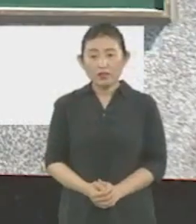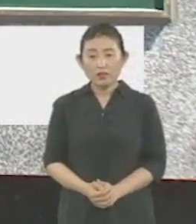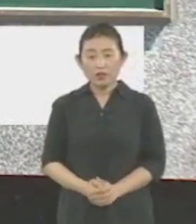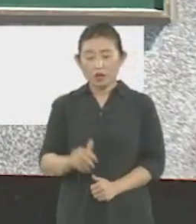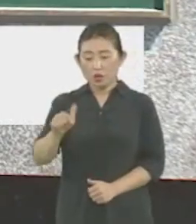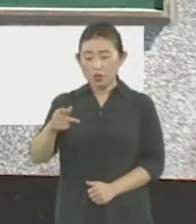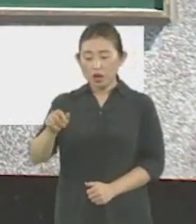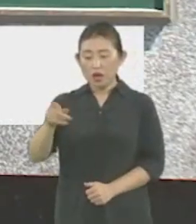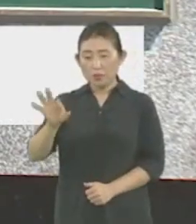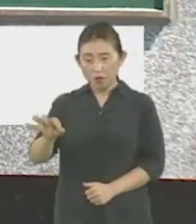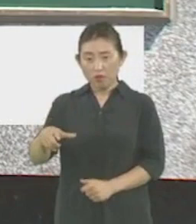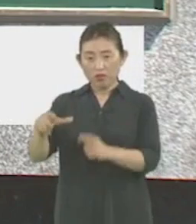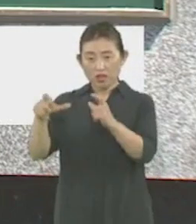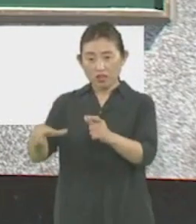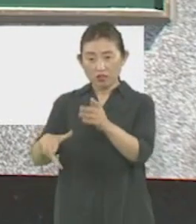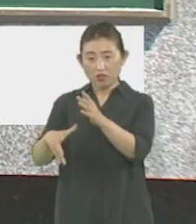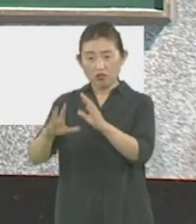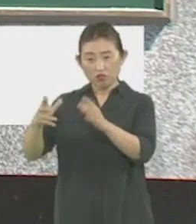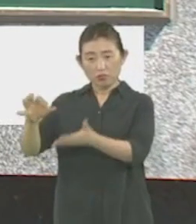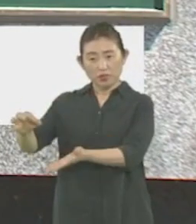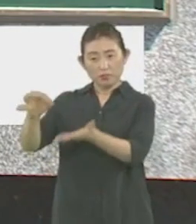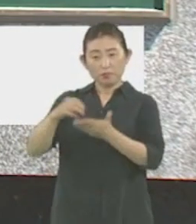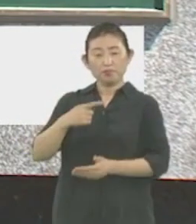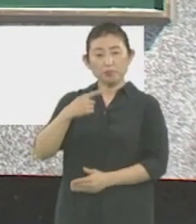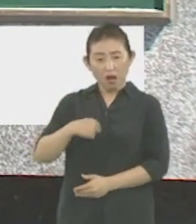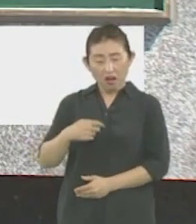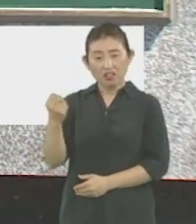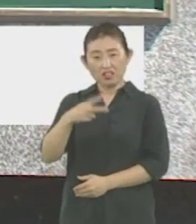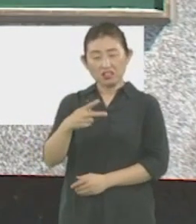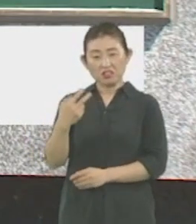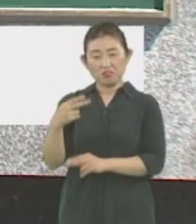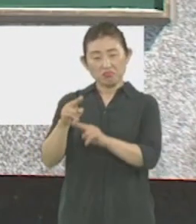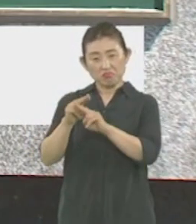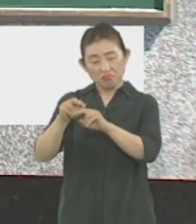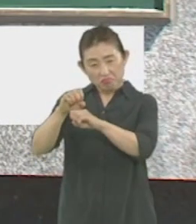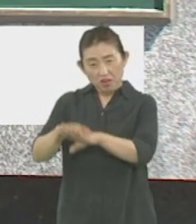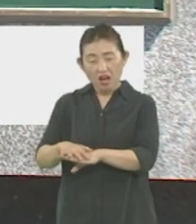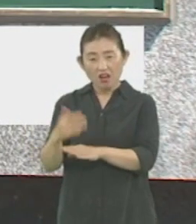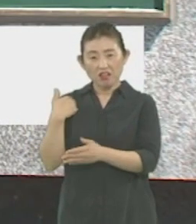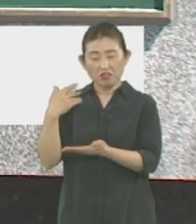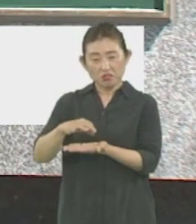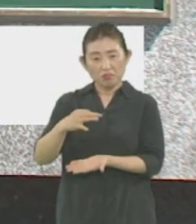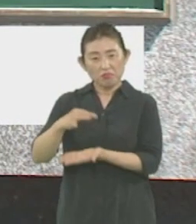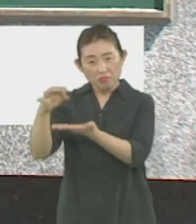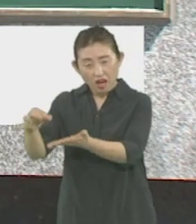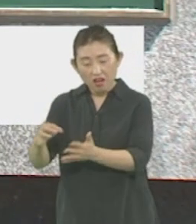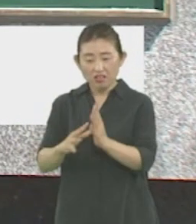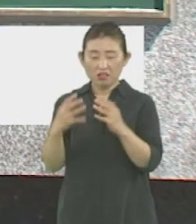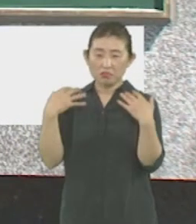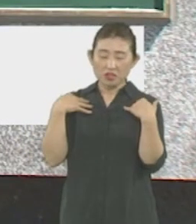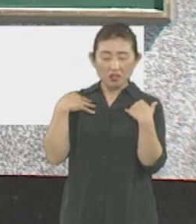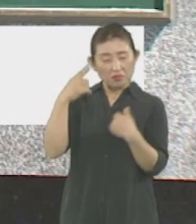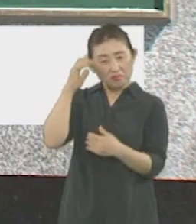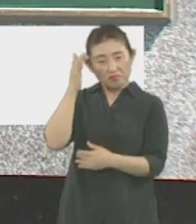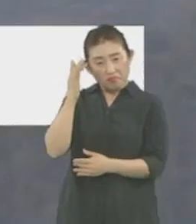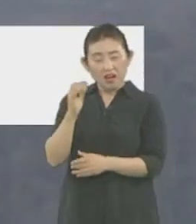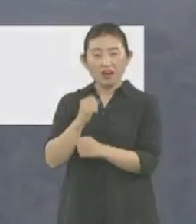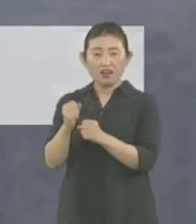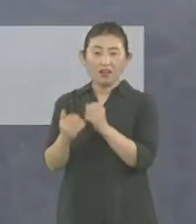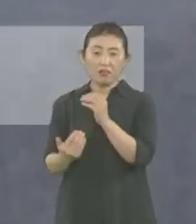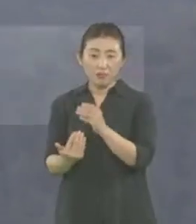국비를 지원받았다 그걸 반납을 시킨 그 경험이 있어가지고 굉장히 이제 산림청에서도 난감해하고 이런 상황이